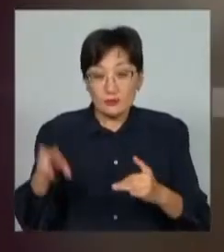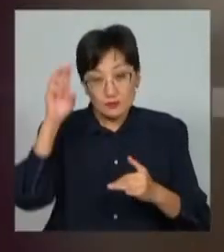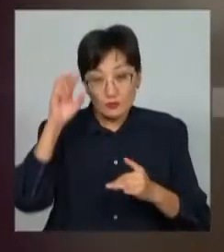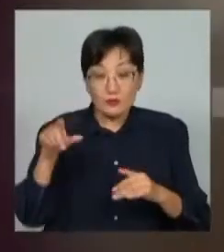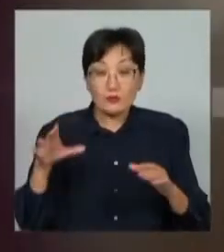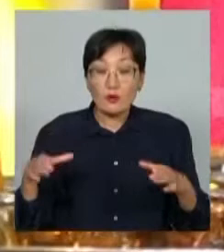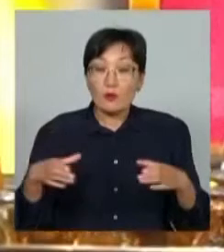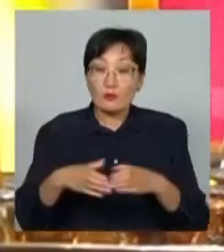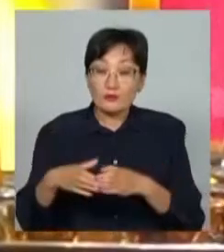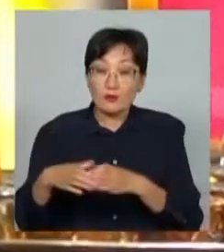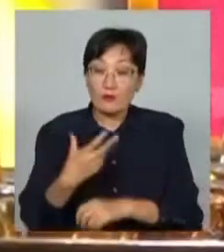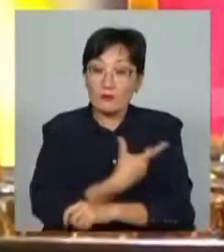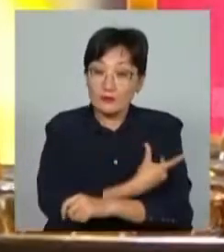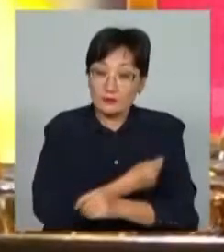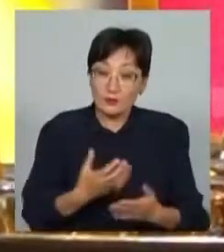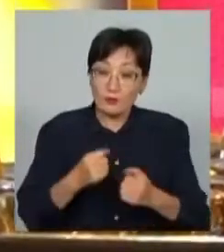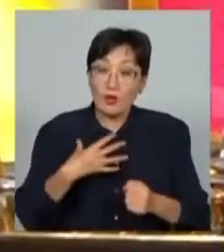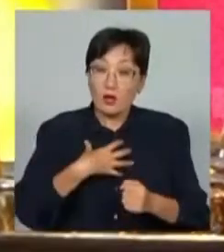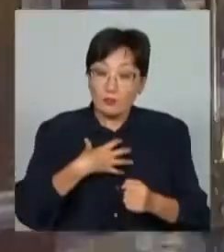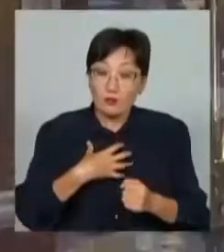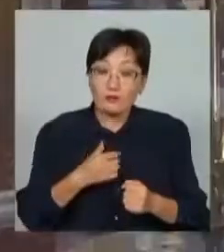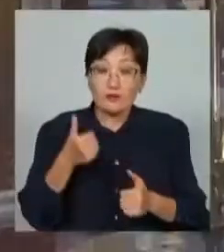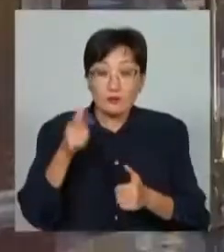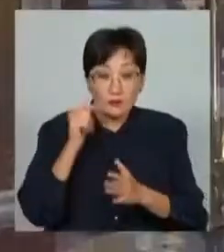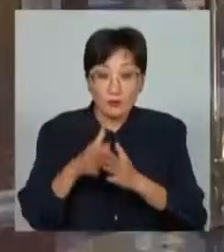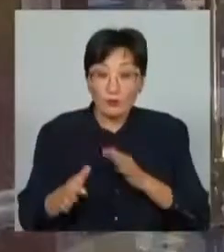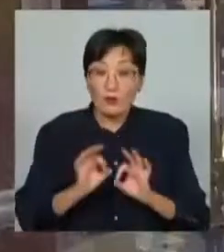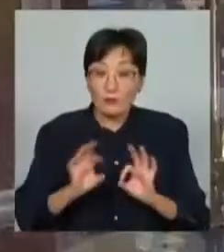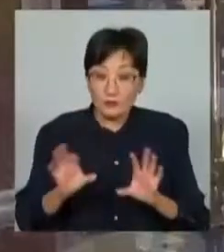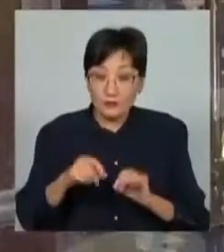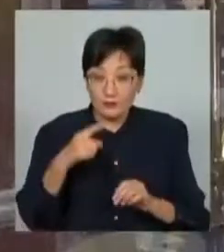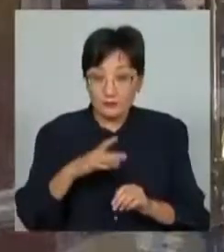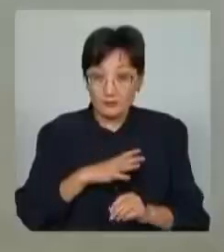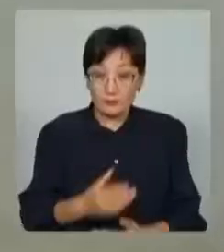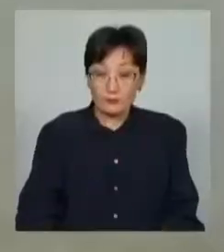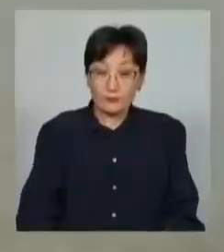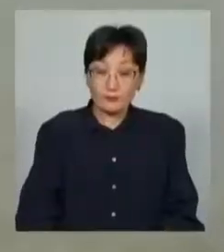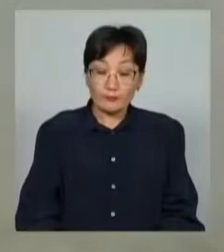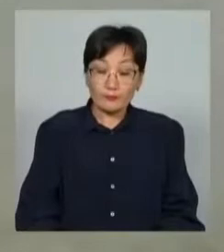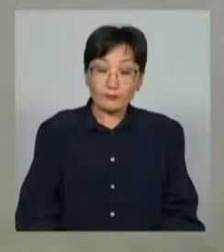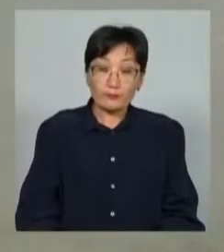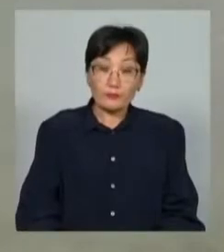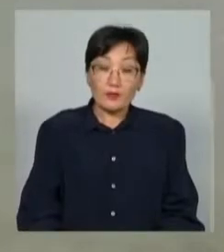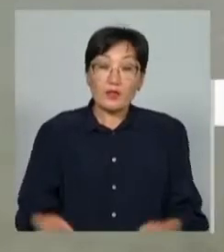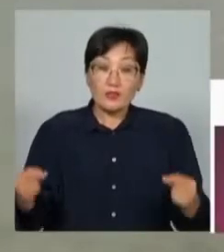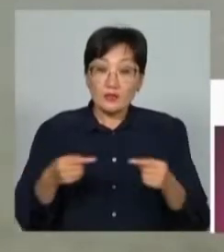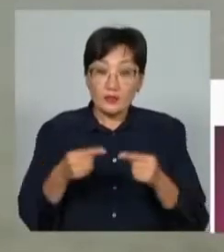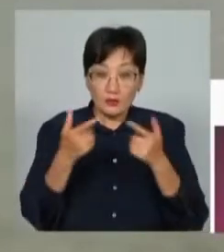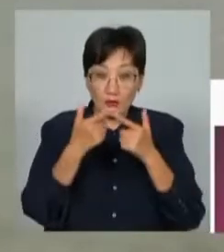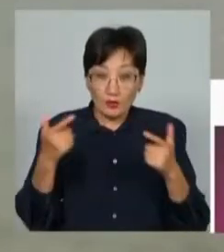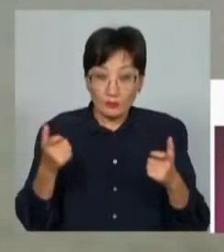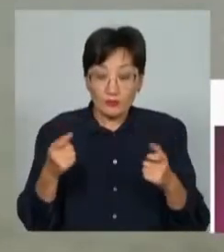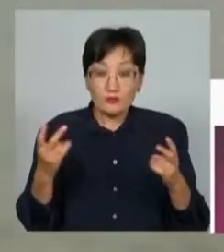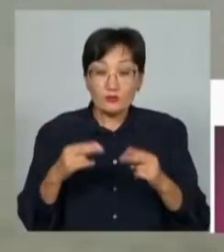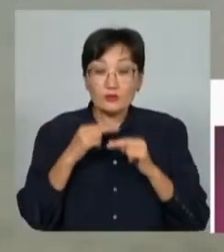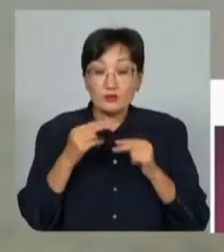діни бірлестіктерде вакциналудың маңызын жақсы түсініп, насихаттап жүргенін айтады. Нақты ақпараттарға жүгіну керек,